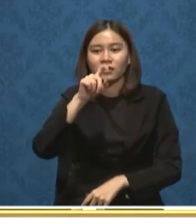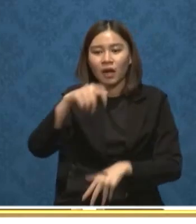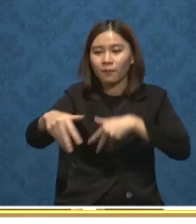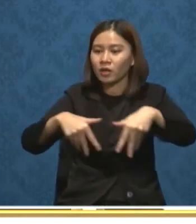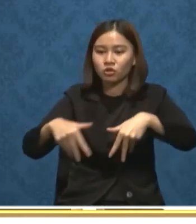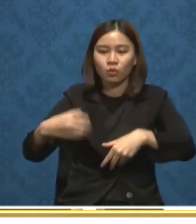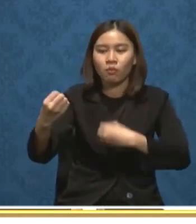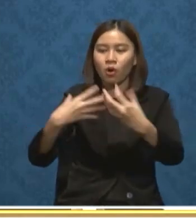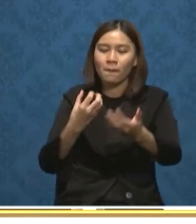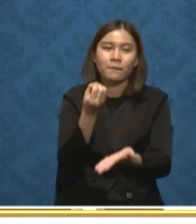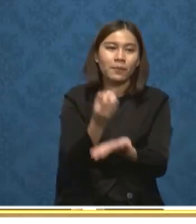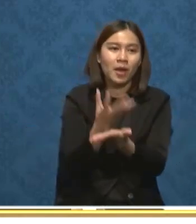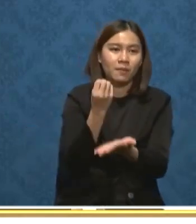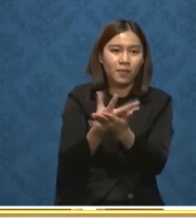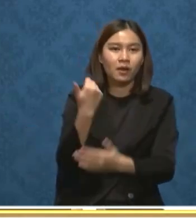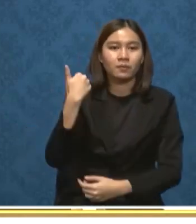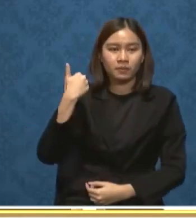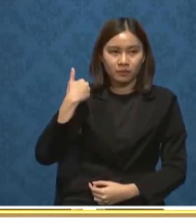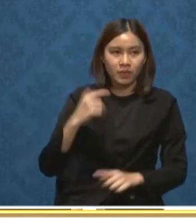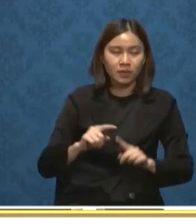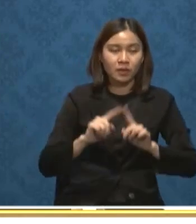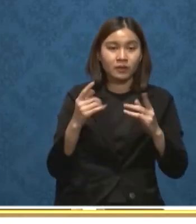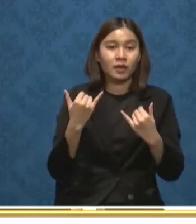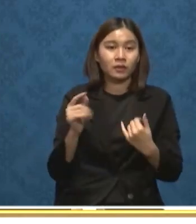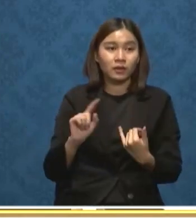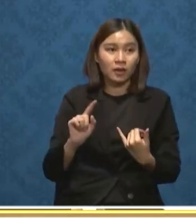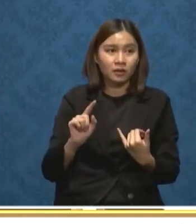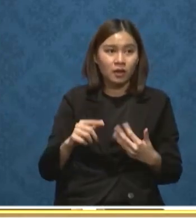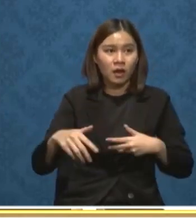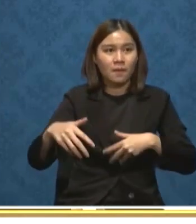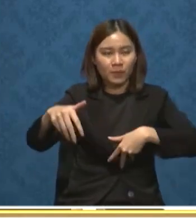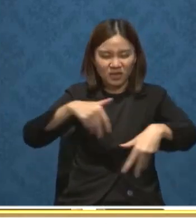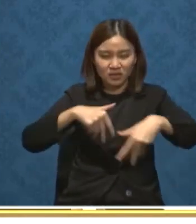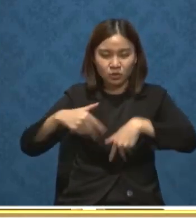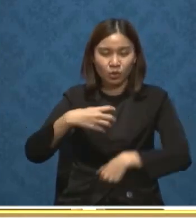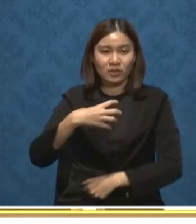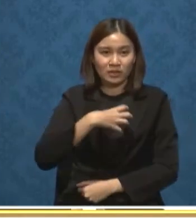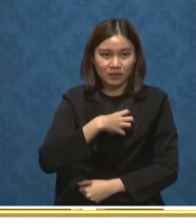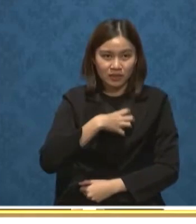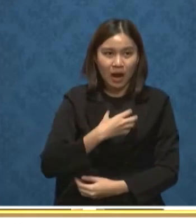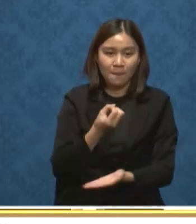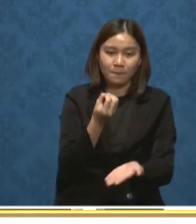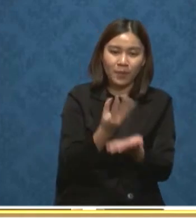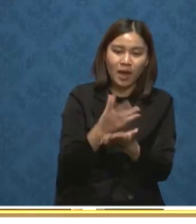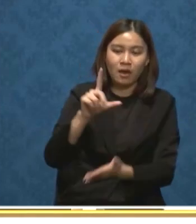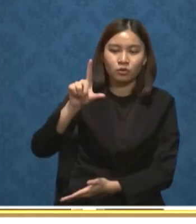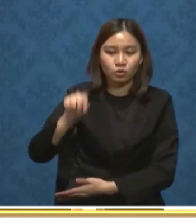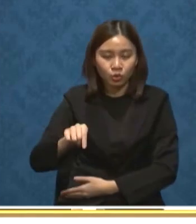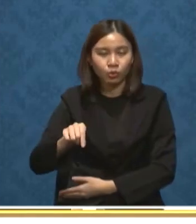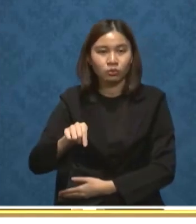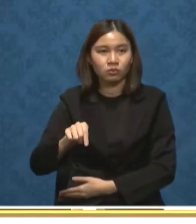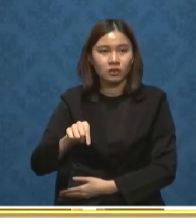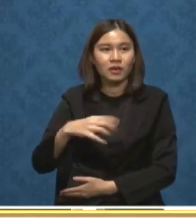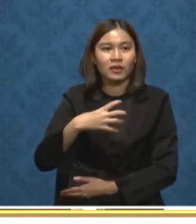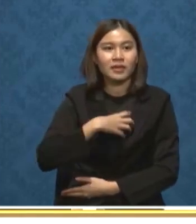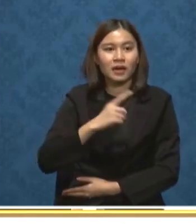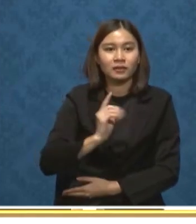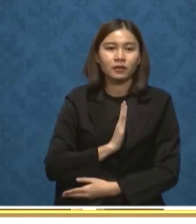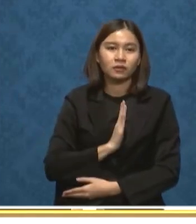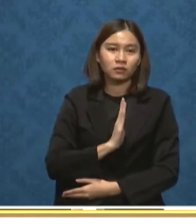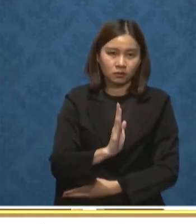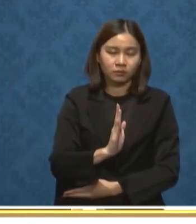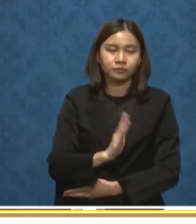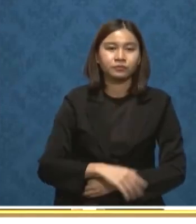อกวแงครับแต่สิงที่ประชาชนต้องการมากกาแงหรอถูกคอความเป็ทำ